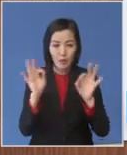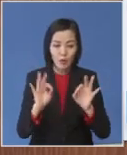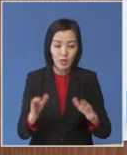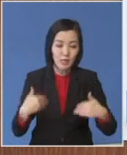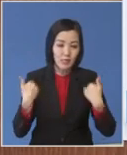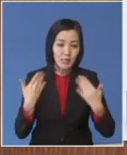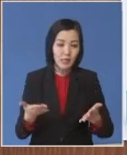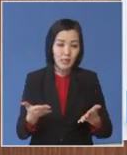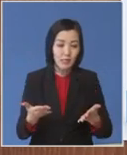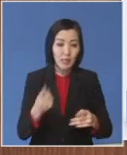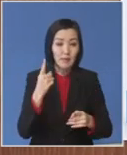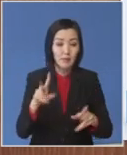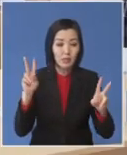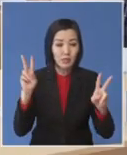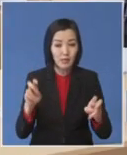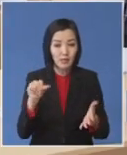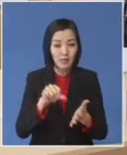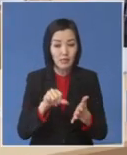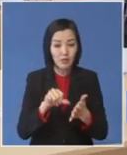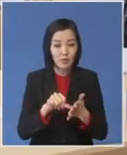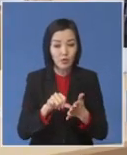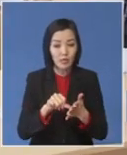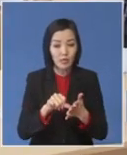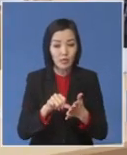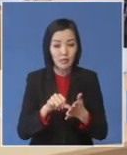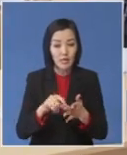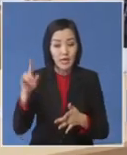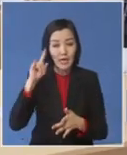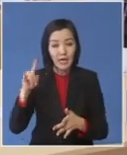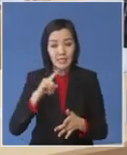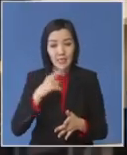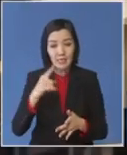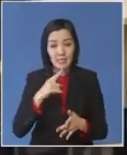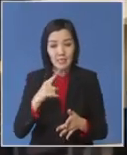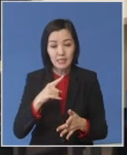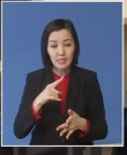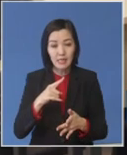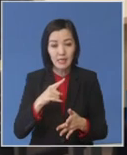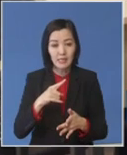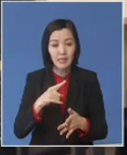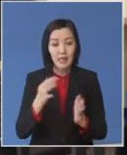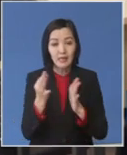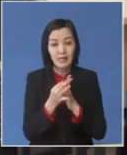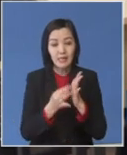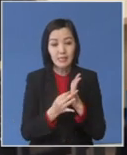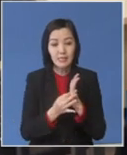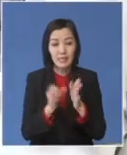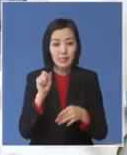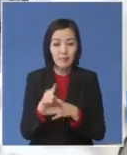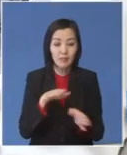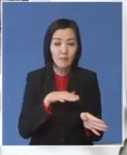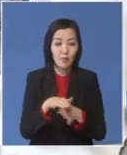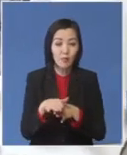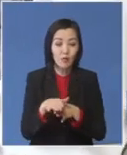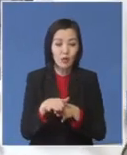Тілші әдебиетшілер номинациясында қатысушылар шырайлы да шырайлы қазақ тілінің құдіретін көрсетті. Арнайы тест тапсырмаларын орындап,